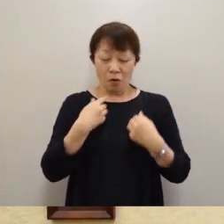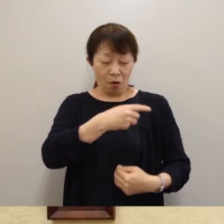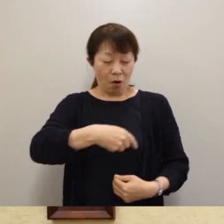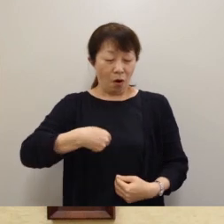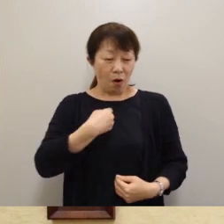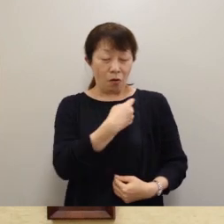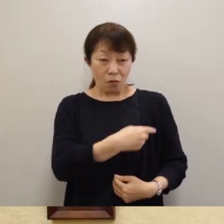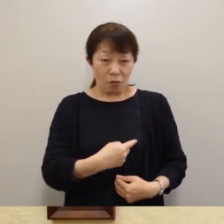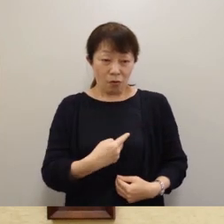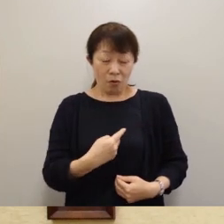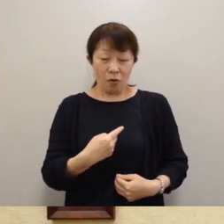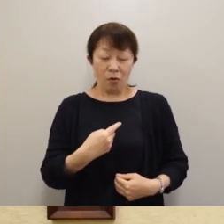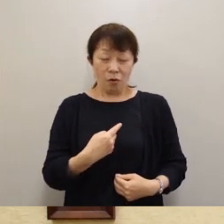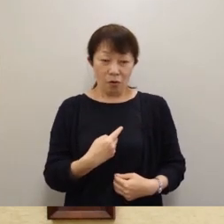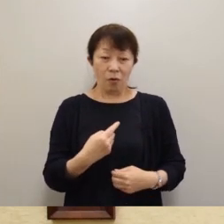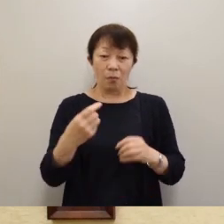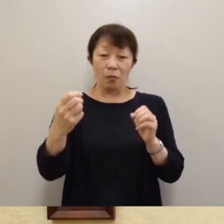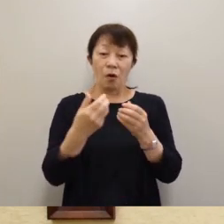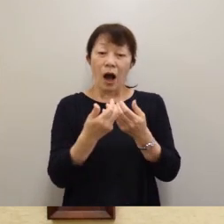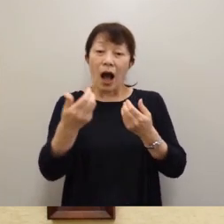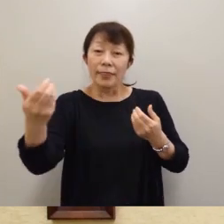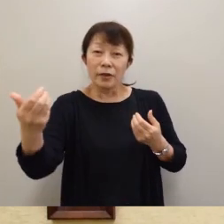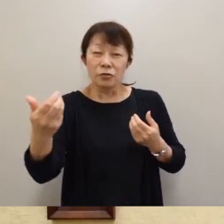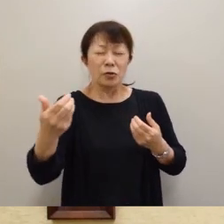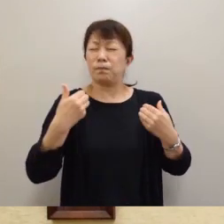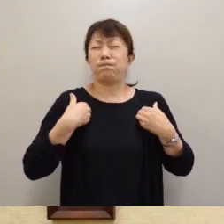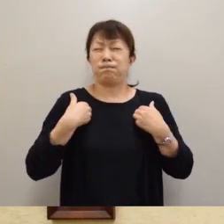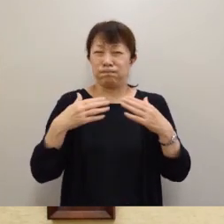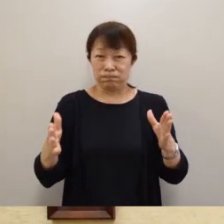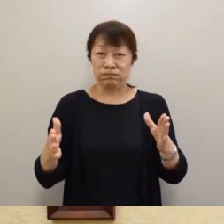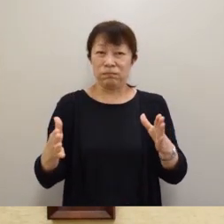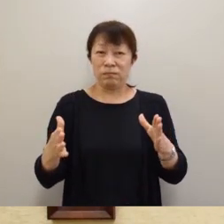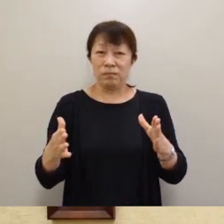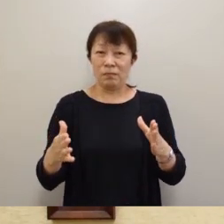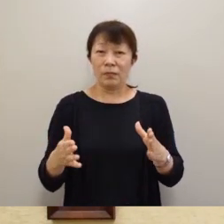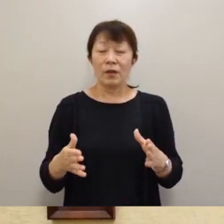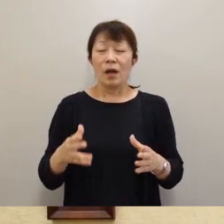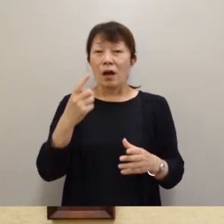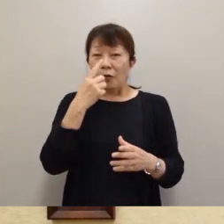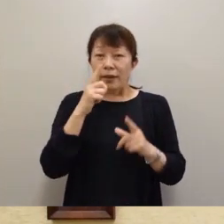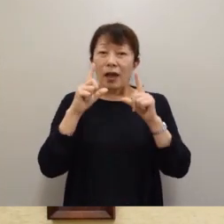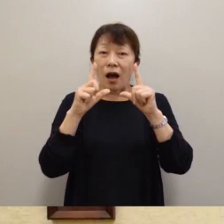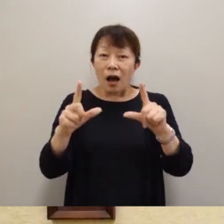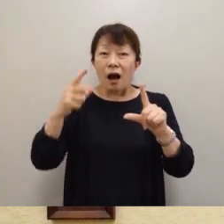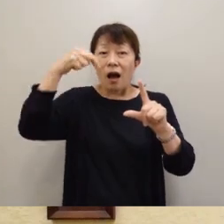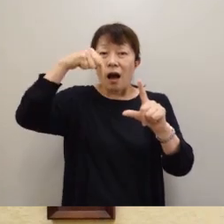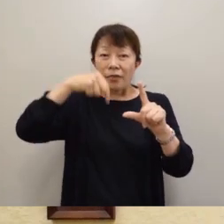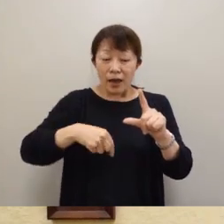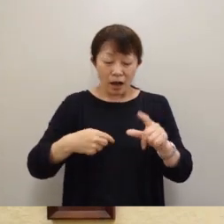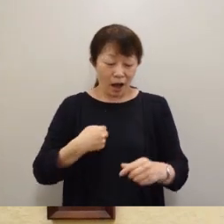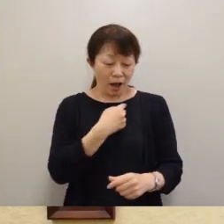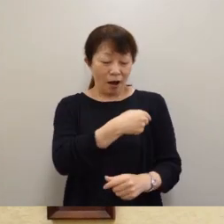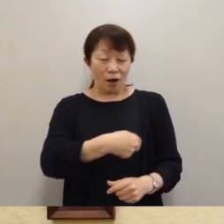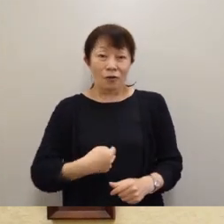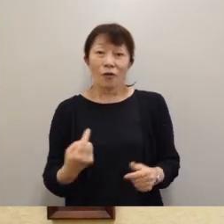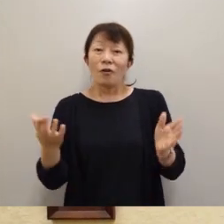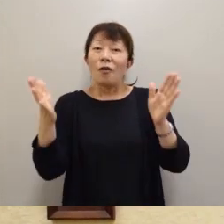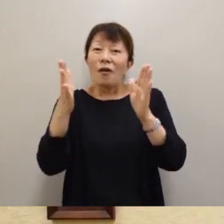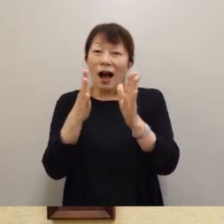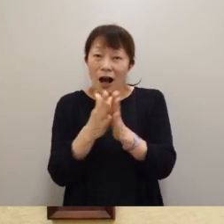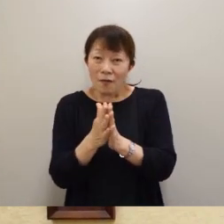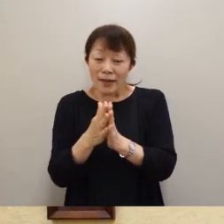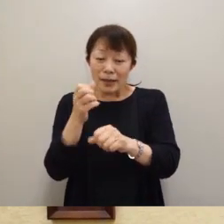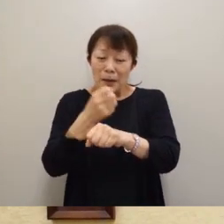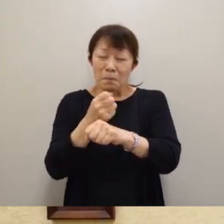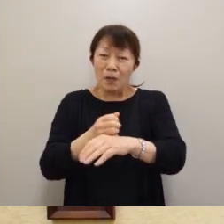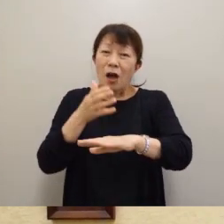心の距離まで離す必要はないのです。私はこれまでのメッセージの中で、心を合わせて難局を乗り越え